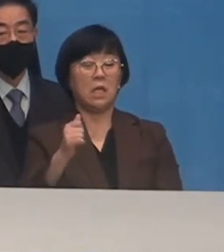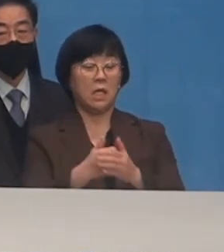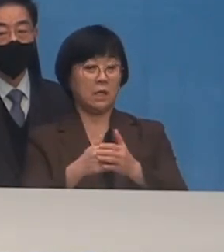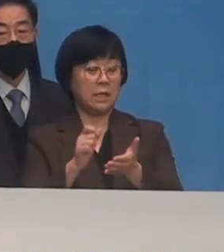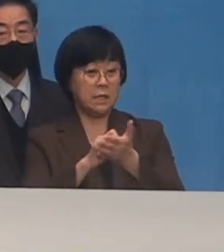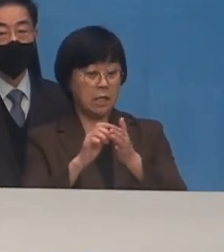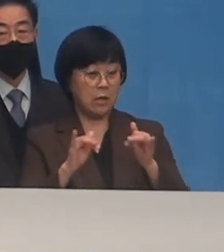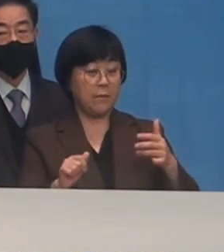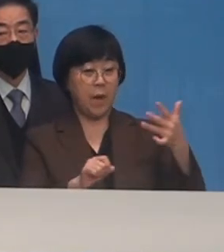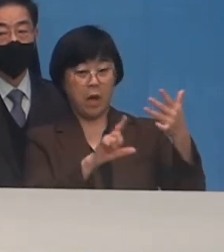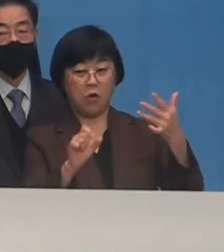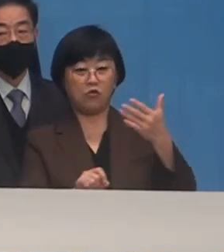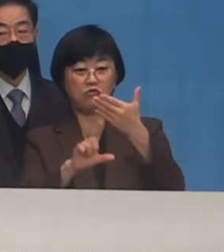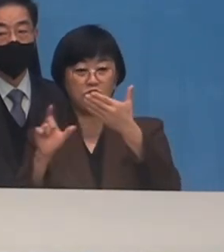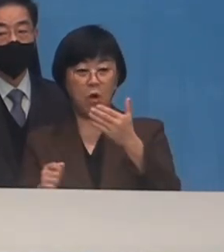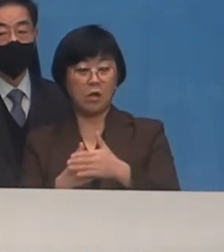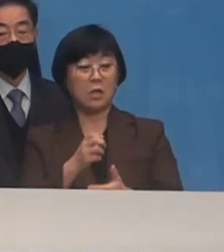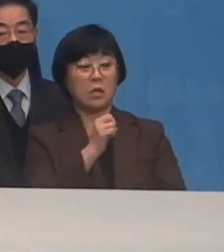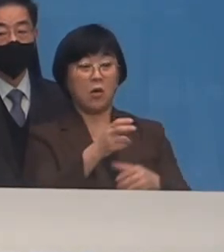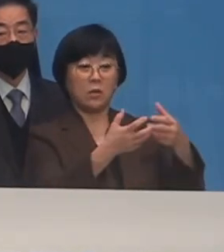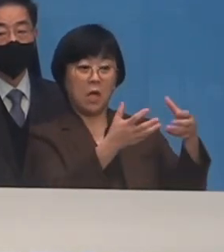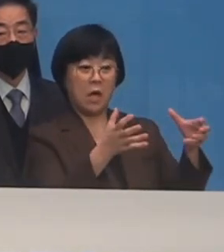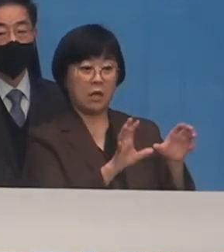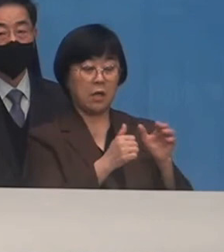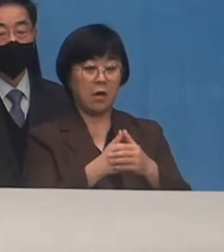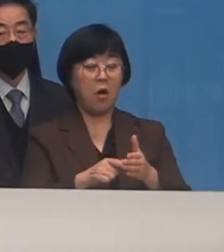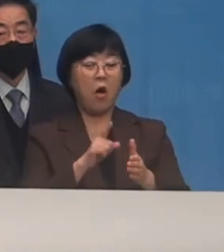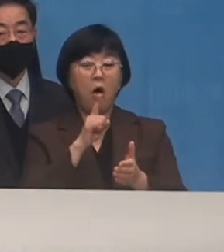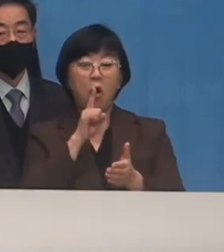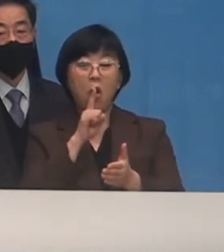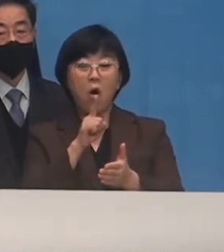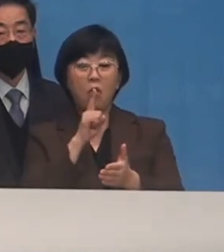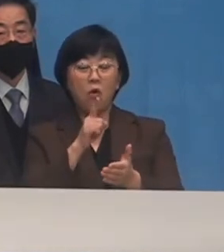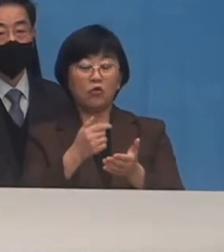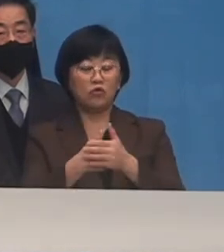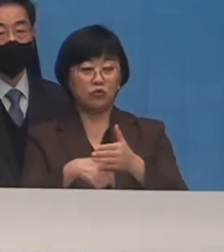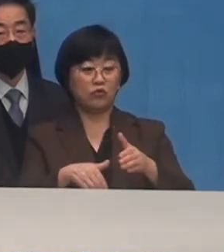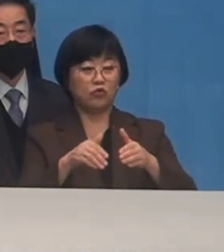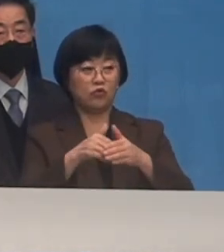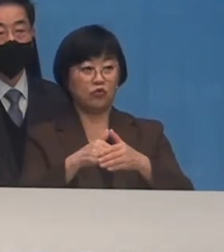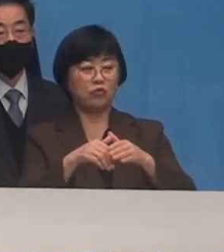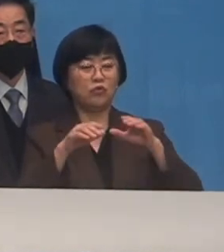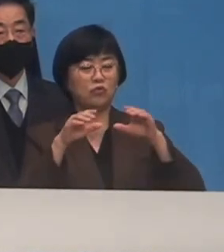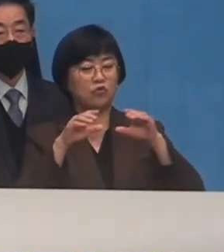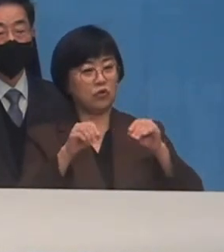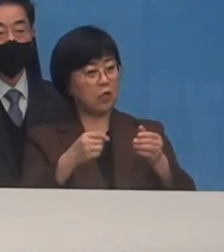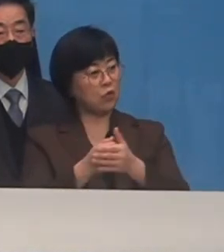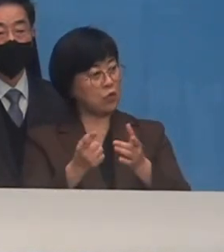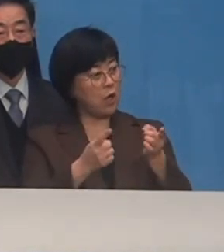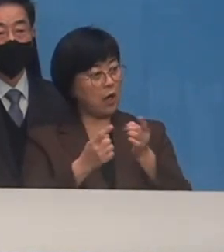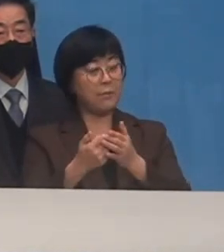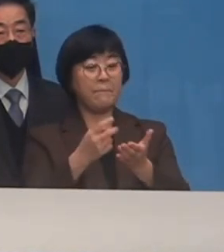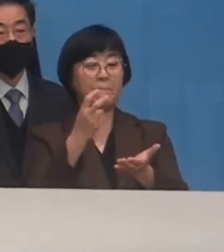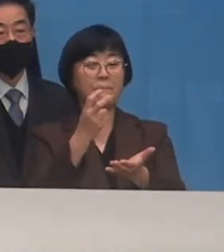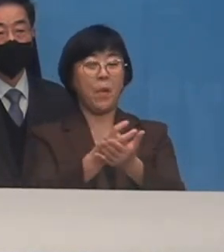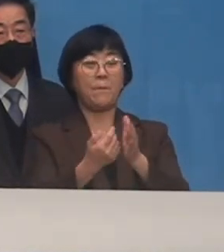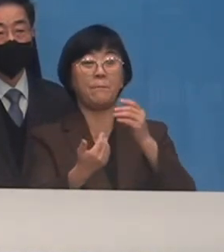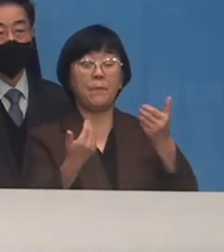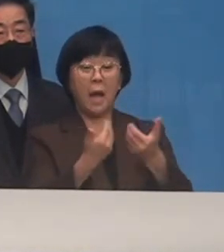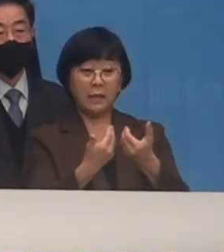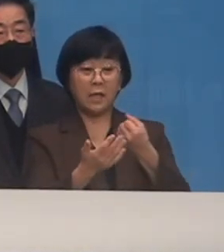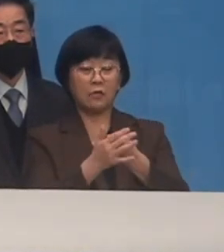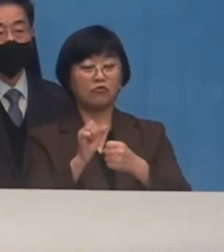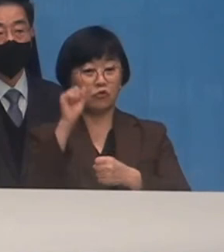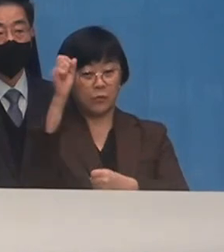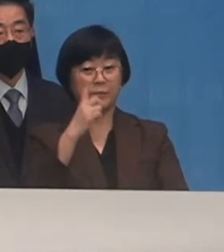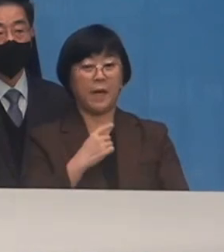지난해 8월과 9월 집권 여당의 언론중재법 반대 투쟁을 위해 범국민 공동투쟁위원장을 맡아 반대